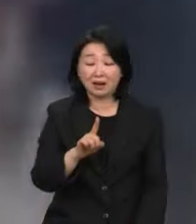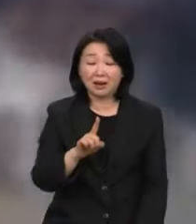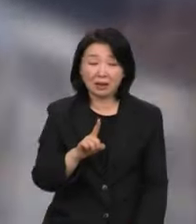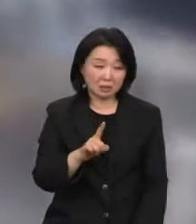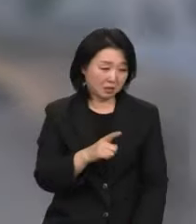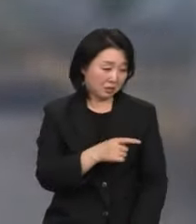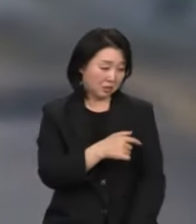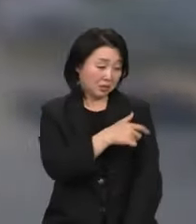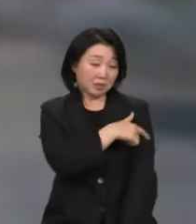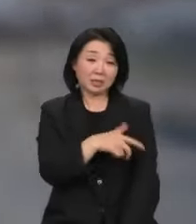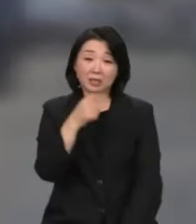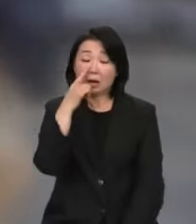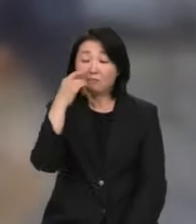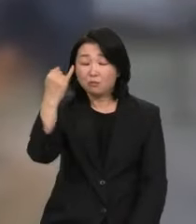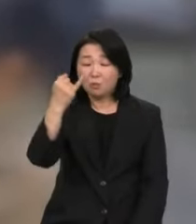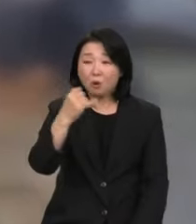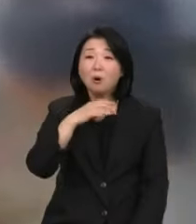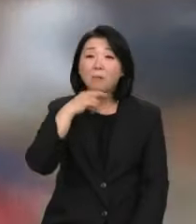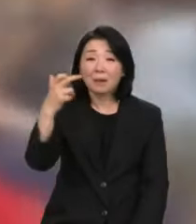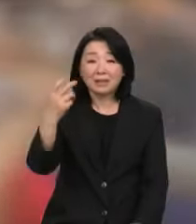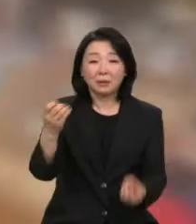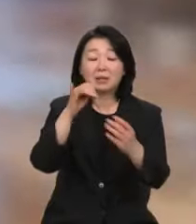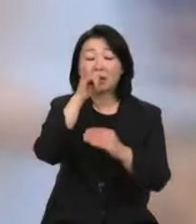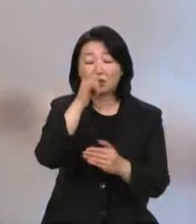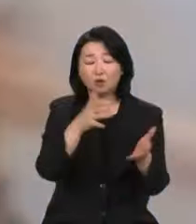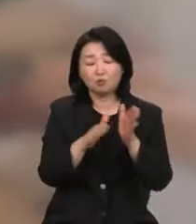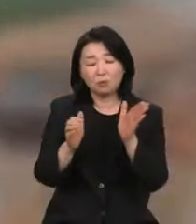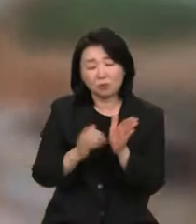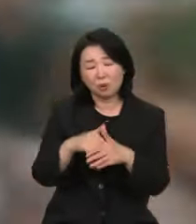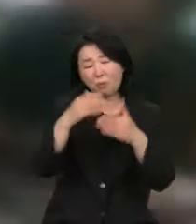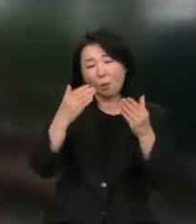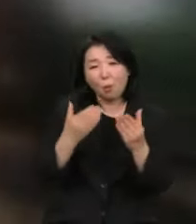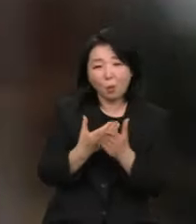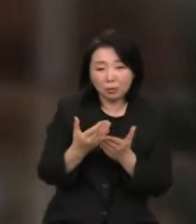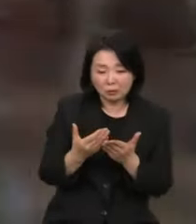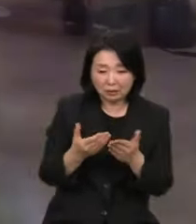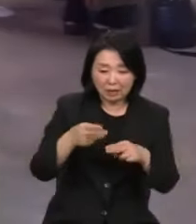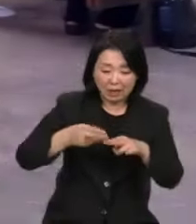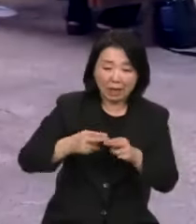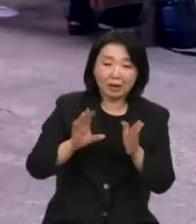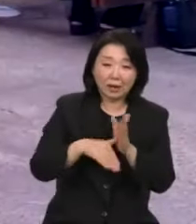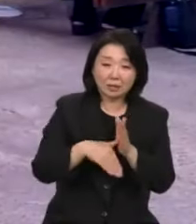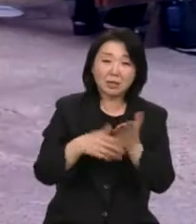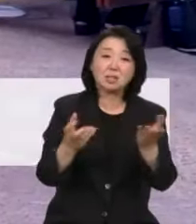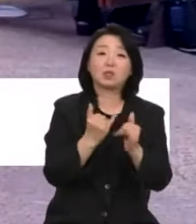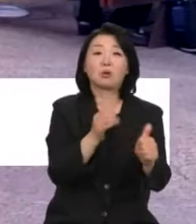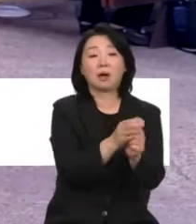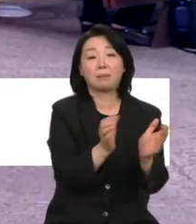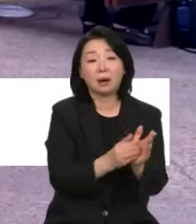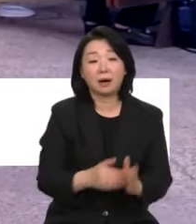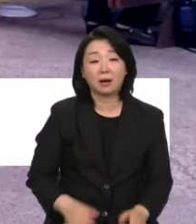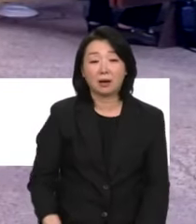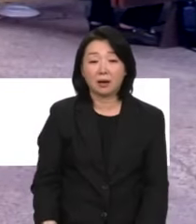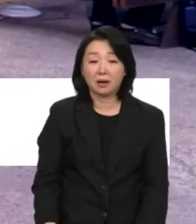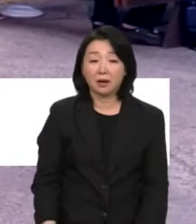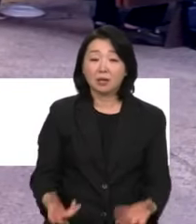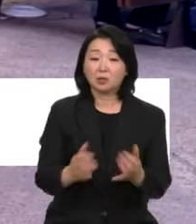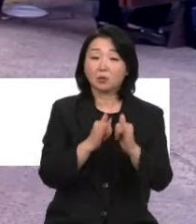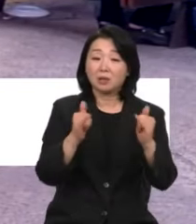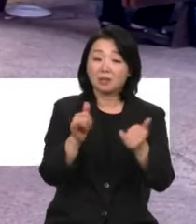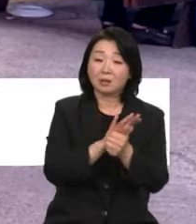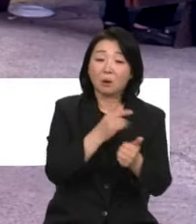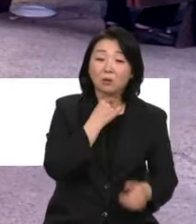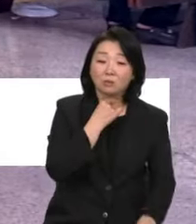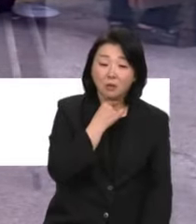열었는데 준비부터 정리까지 직원들 몫이었다는 증언도 나왔습니다. 직원들한테 나는 대접하고 싶다.